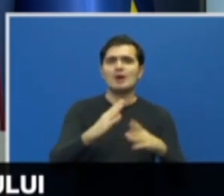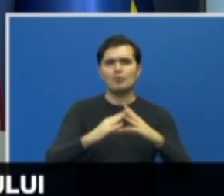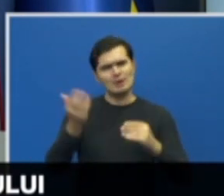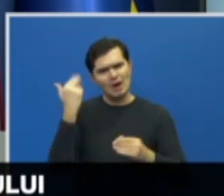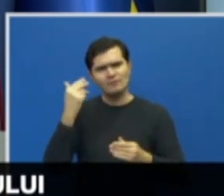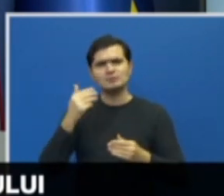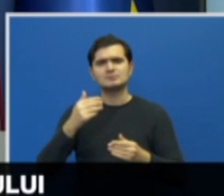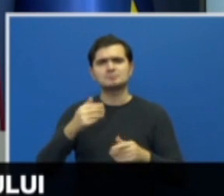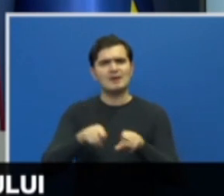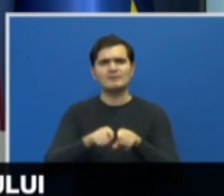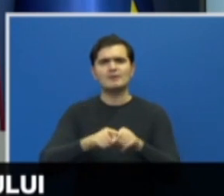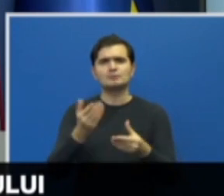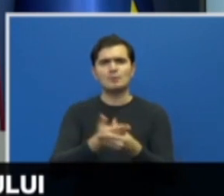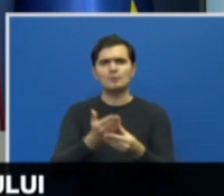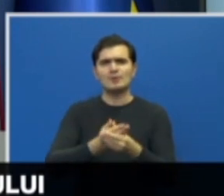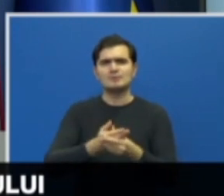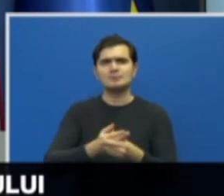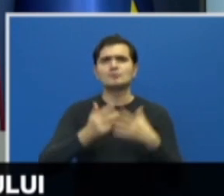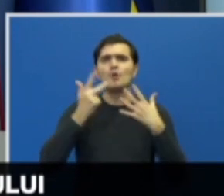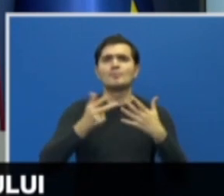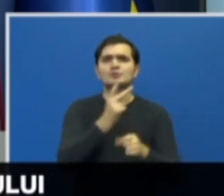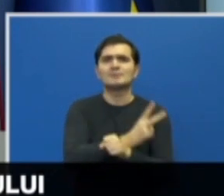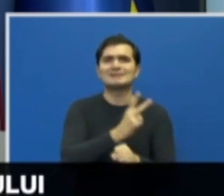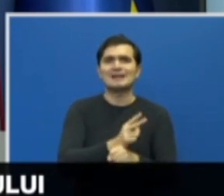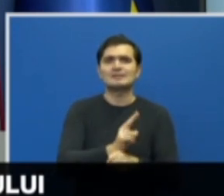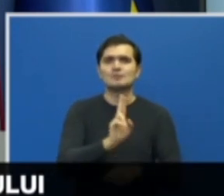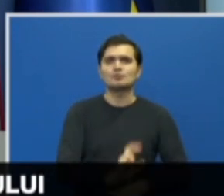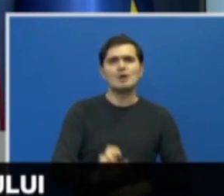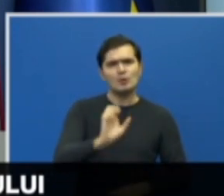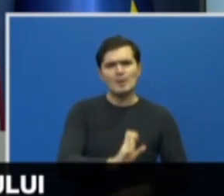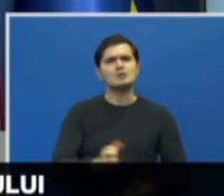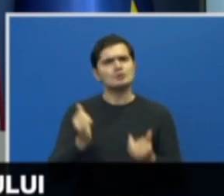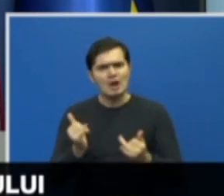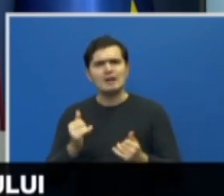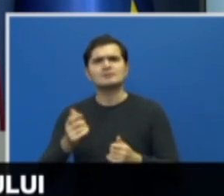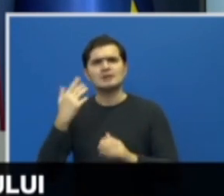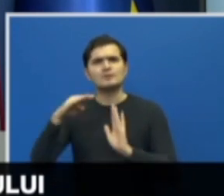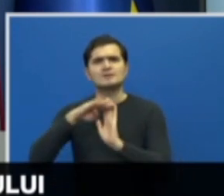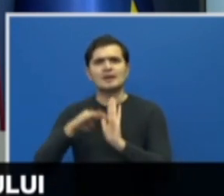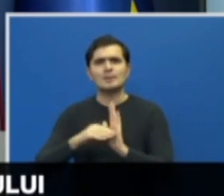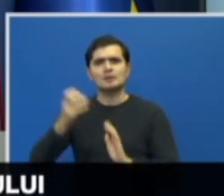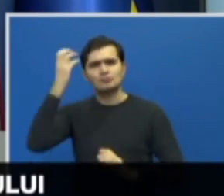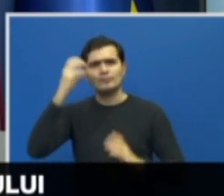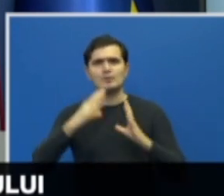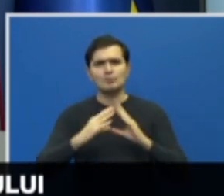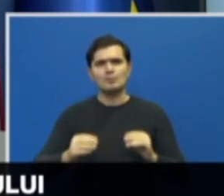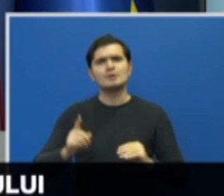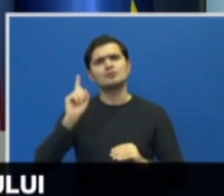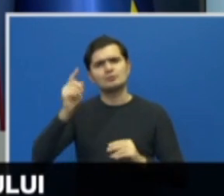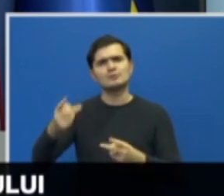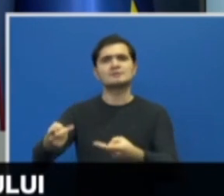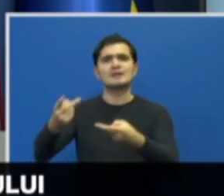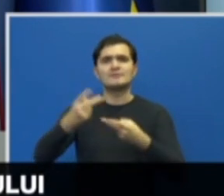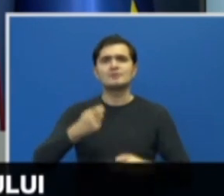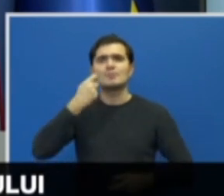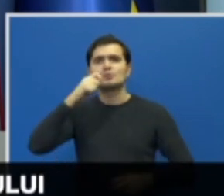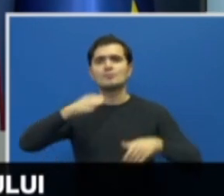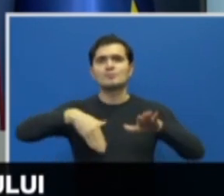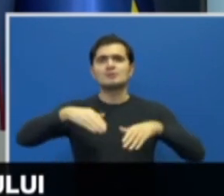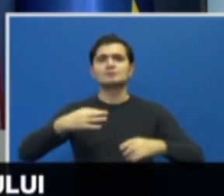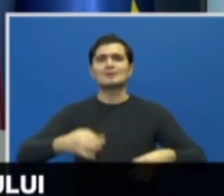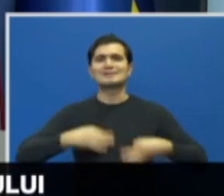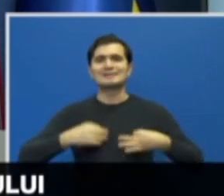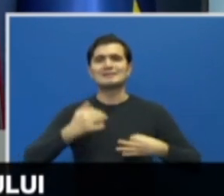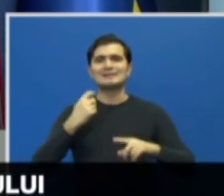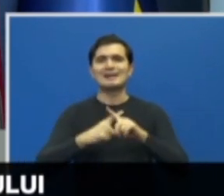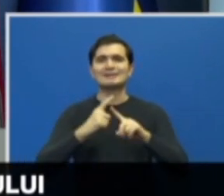18 state membre ale Uniunii Europene și astăzi reglementat de Guvernul României, motiv pentru care o să-l invit alături de mine pe domnul Ministru al Sănătății, domnul Alexandru